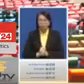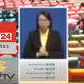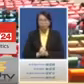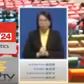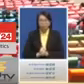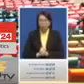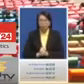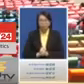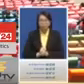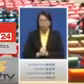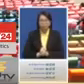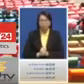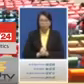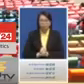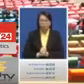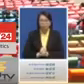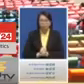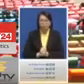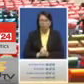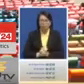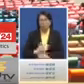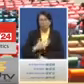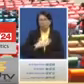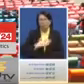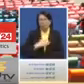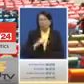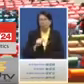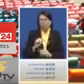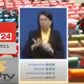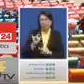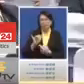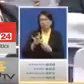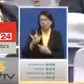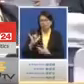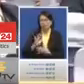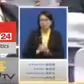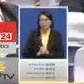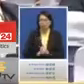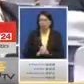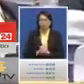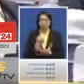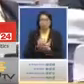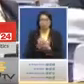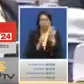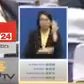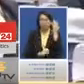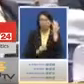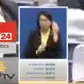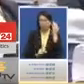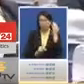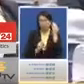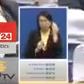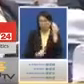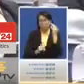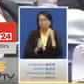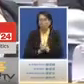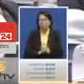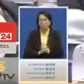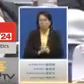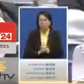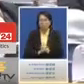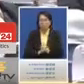กับผมสายันยุติธรรมสมาชิกสภาผู้แทนราษฎรจังหวัดนครศรีธรรมราชในฐานะสมาชิกรัฐสภ